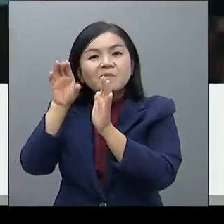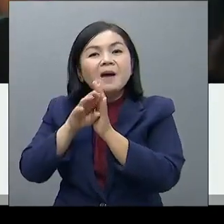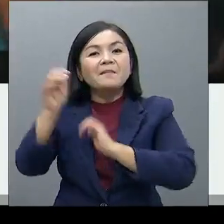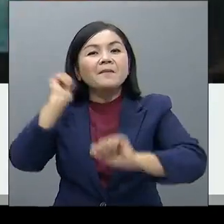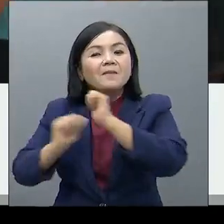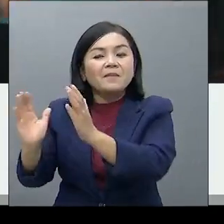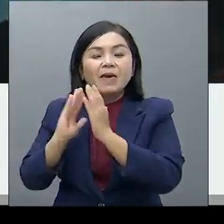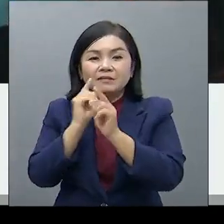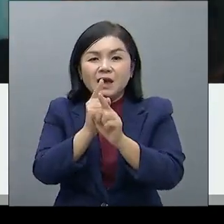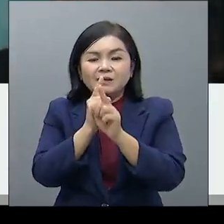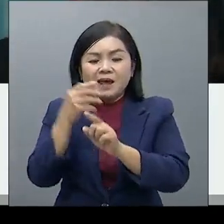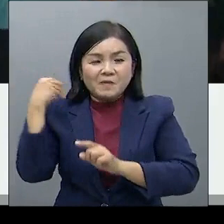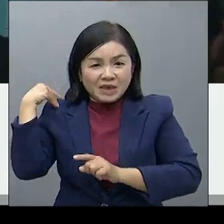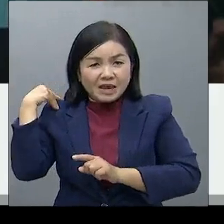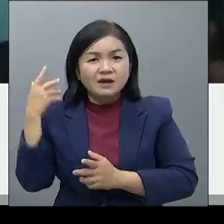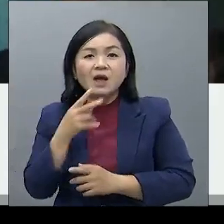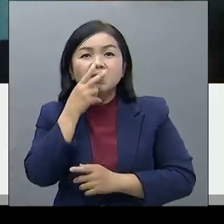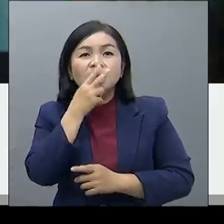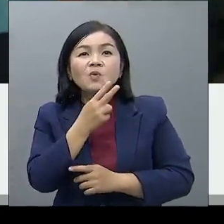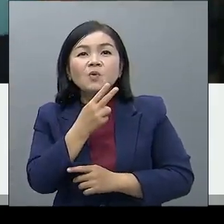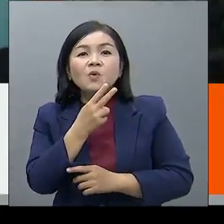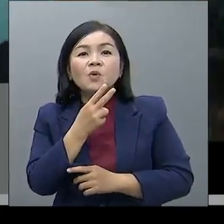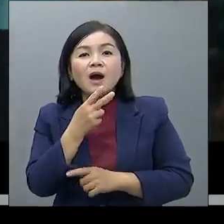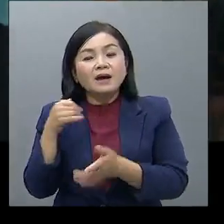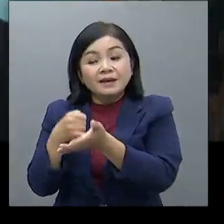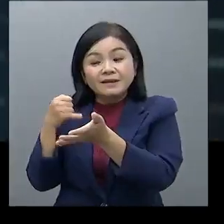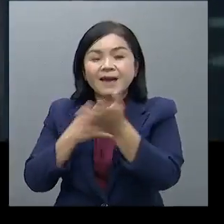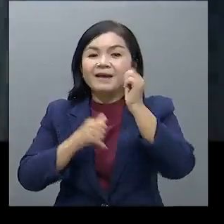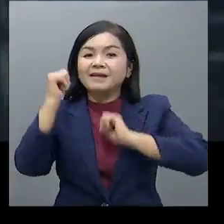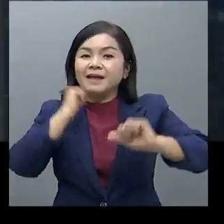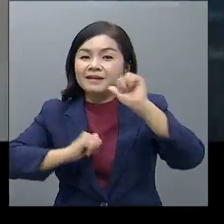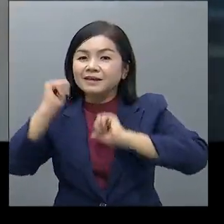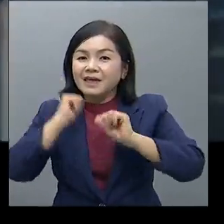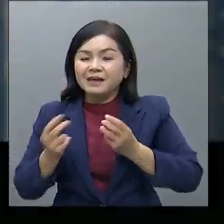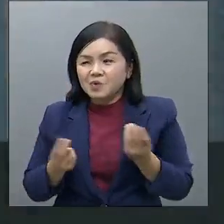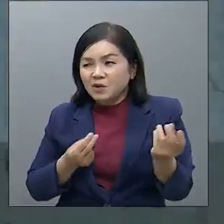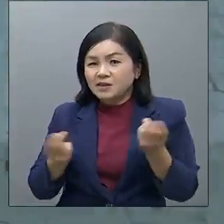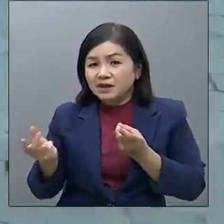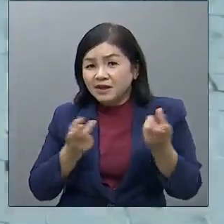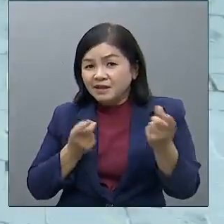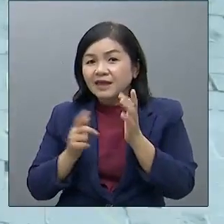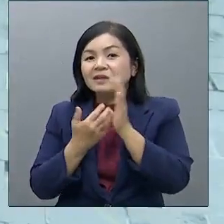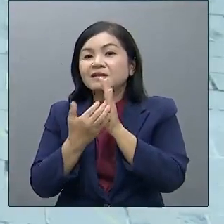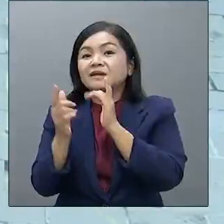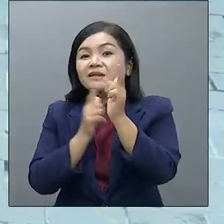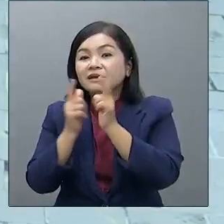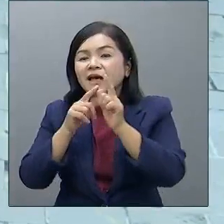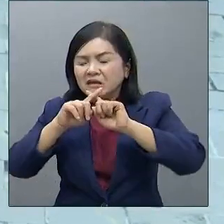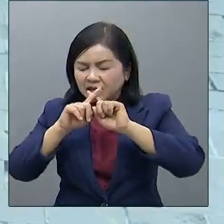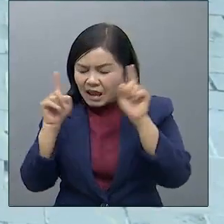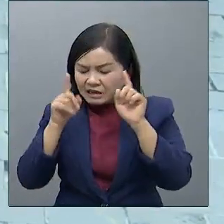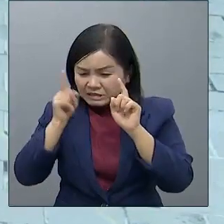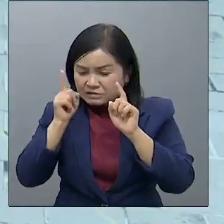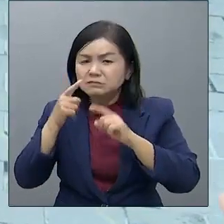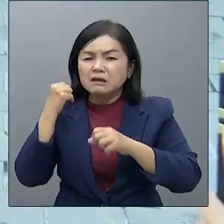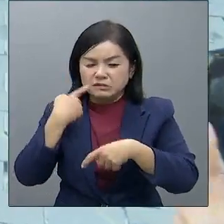คะถึงหน้าฉากจะดูเหมือนมุ้มหมูสำหรับดีกรีอดีตบอยแบนด์สายเต้นอย่างเบนซ์เมืองเลยแต่เบื้องหลังถือว่ายากสุดๆค่ะเจ้าตั